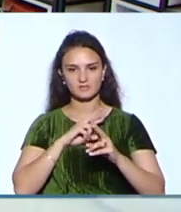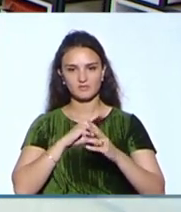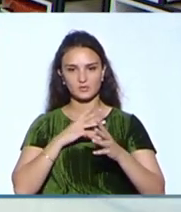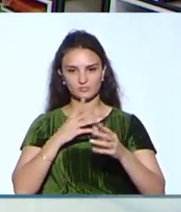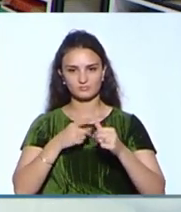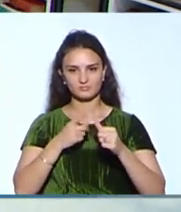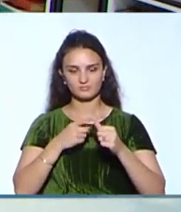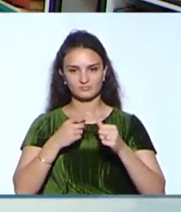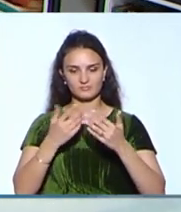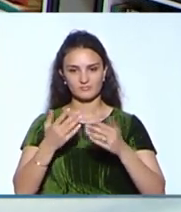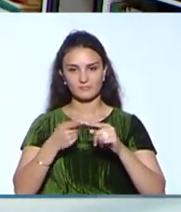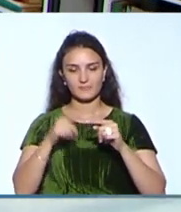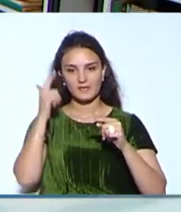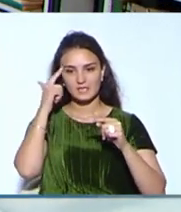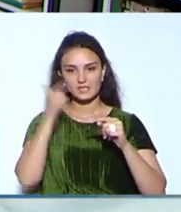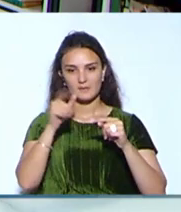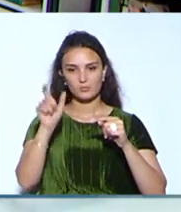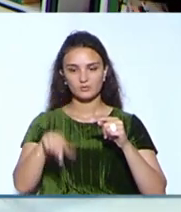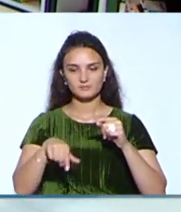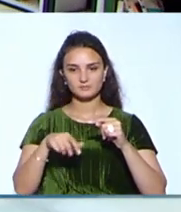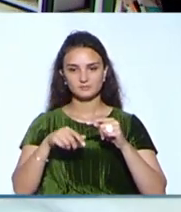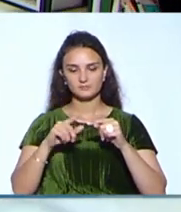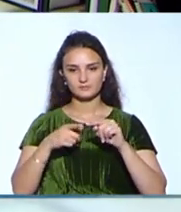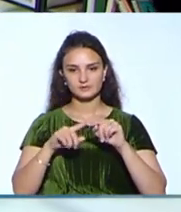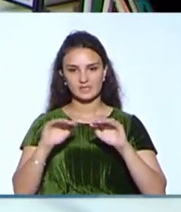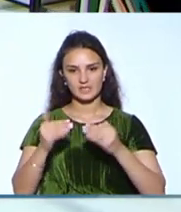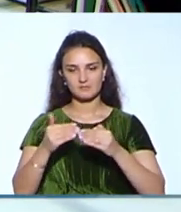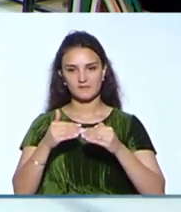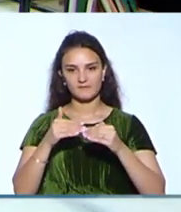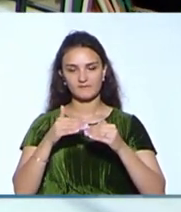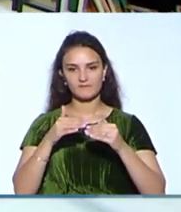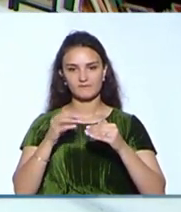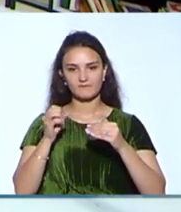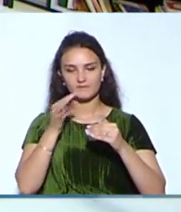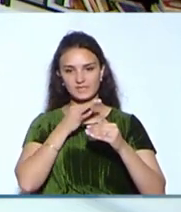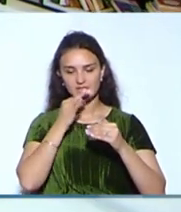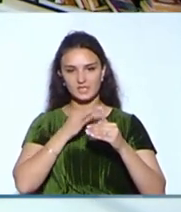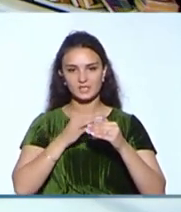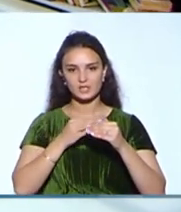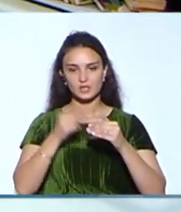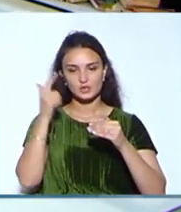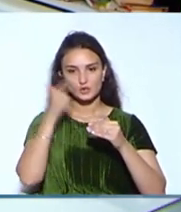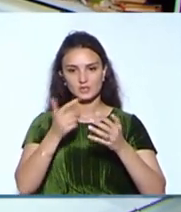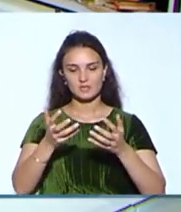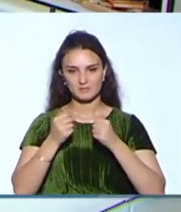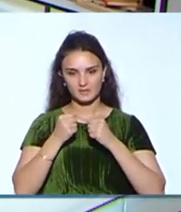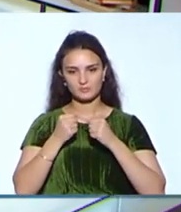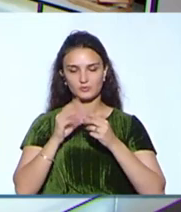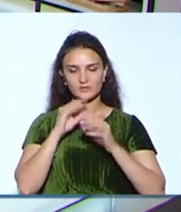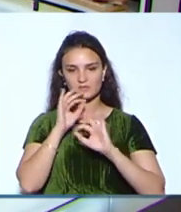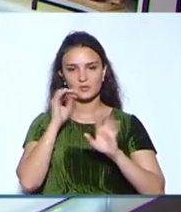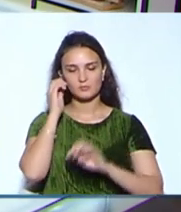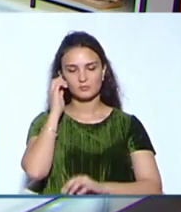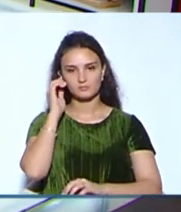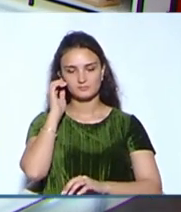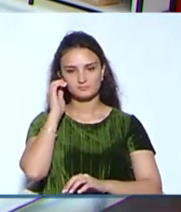ასე რომ განათლებული ბევრად ნაკლებია, ვიდრე ცოდნა მიღებული, რა თქმა უნდა. როდესაც